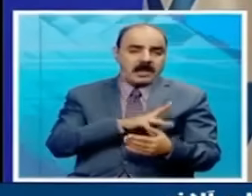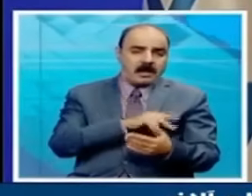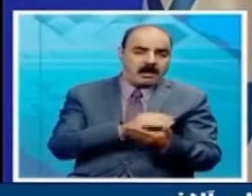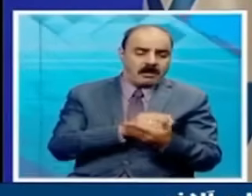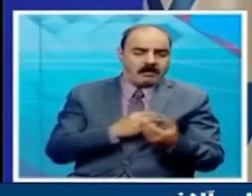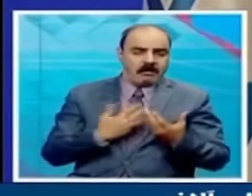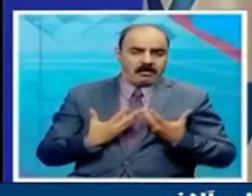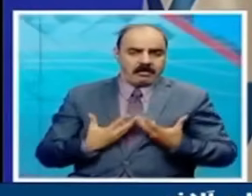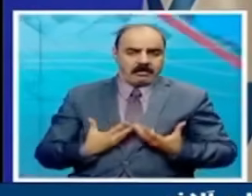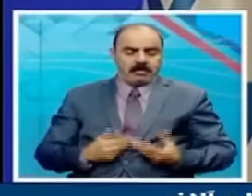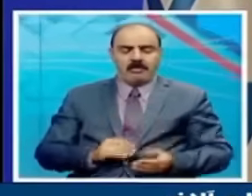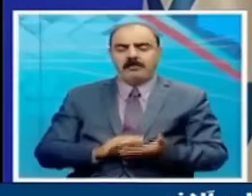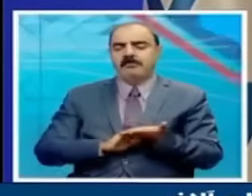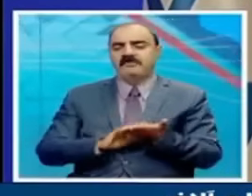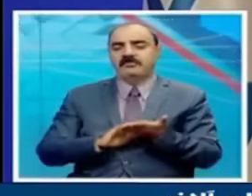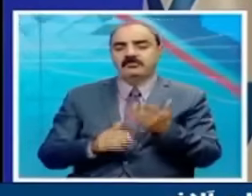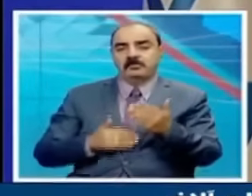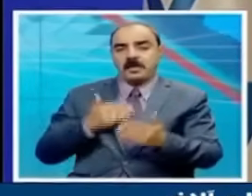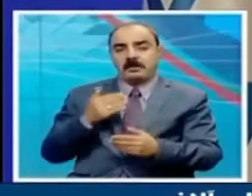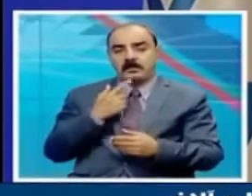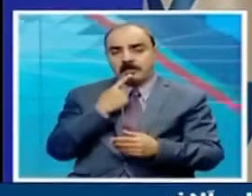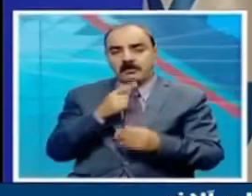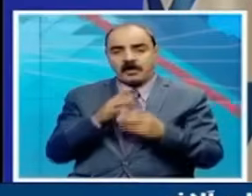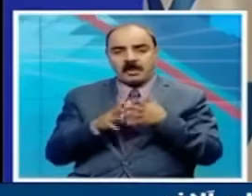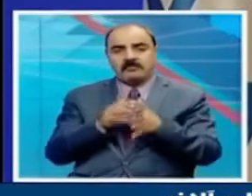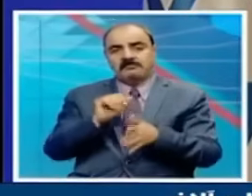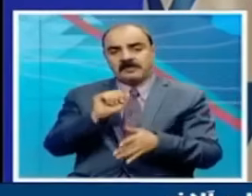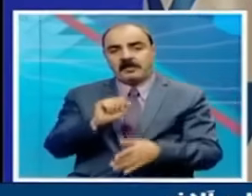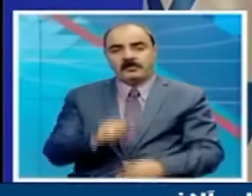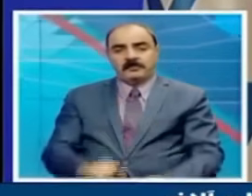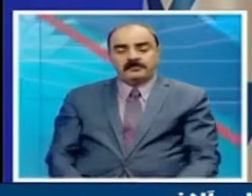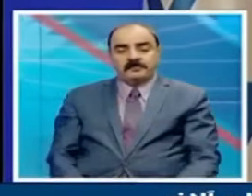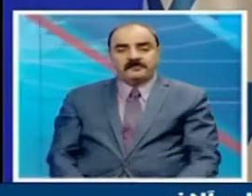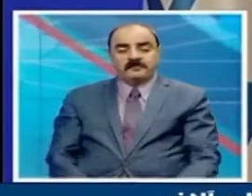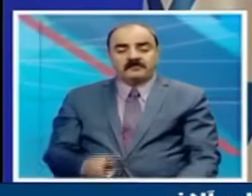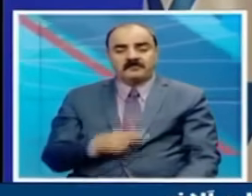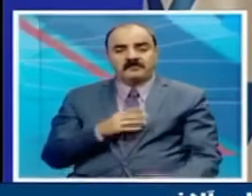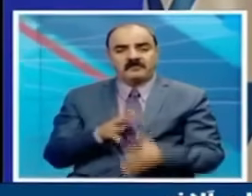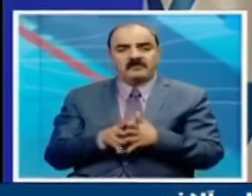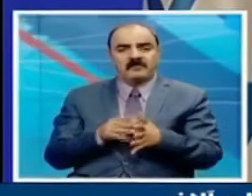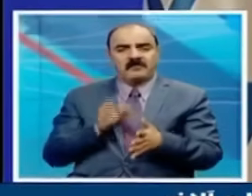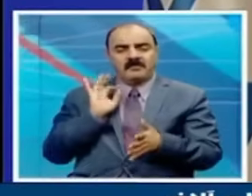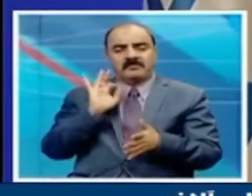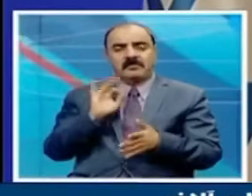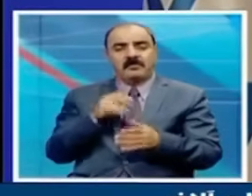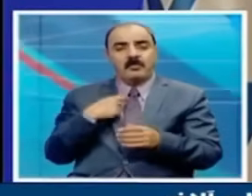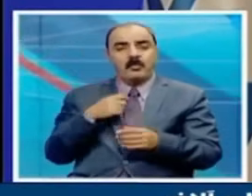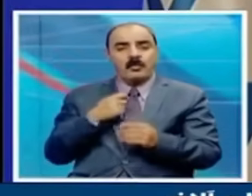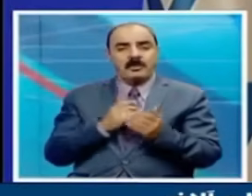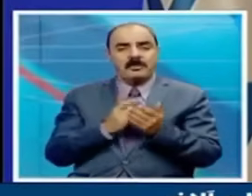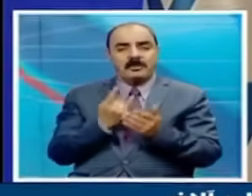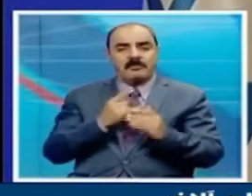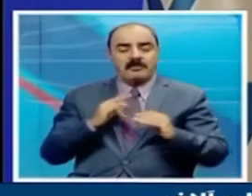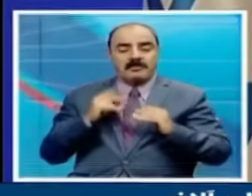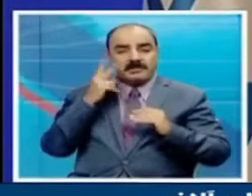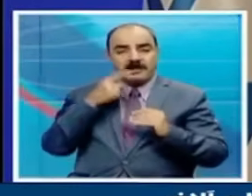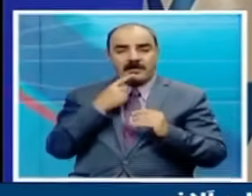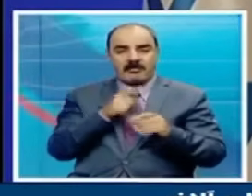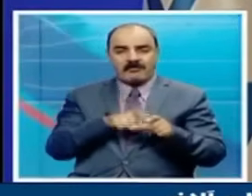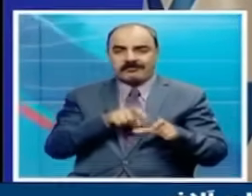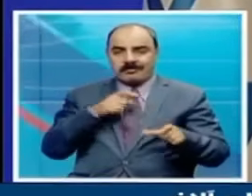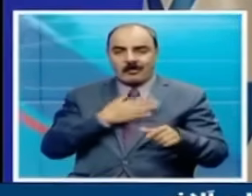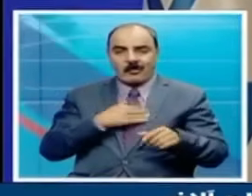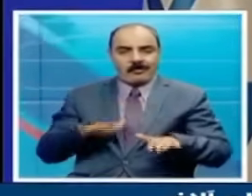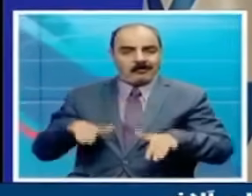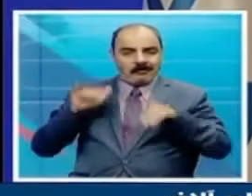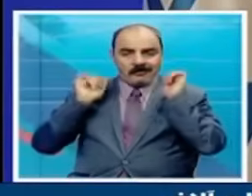غزة تهديدا لإسرائيل، وذلك على حد تعبيره. هذا بينما هدد إيتمار بن غفير وزير الأمن الإسرائيلي